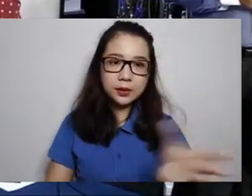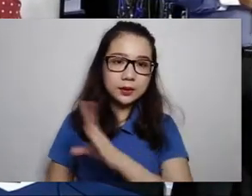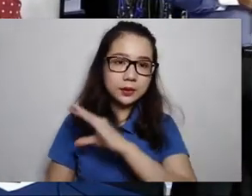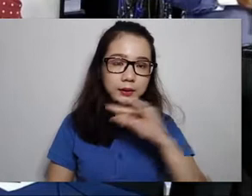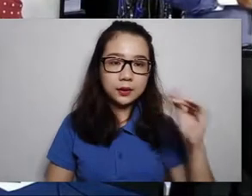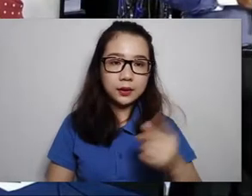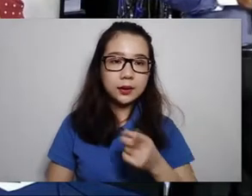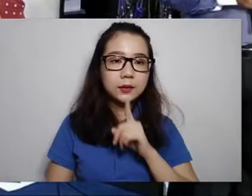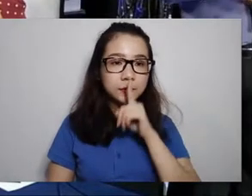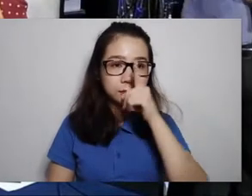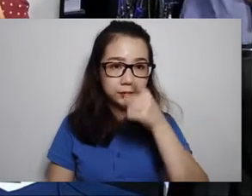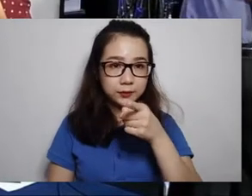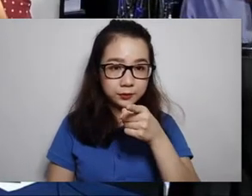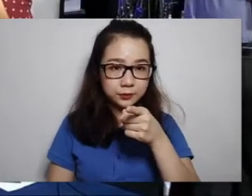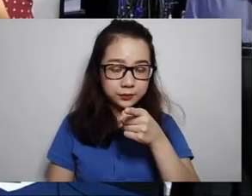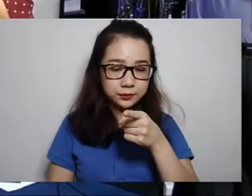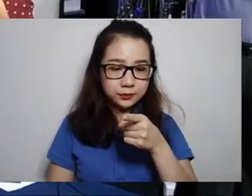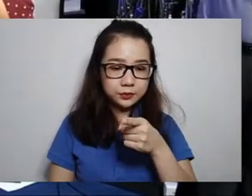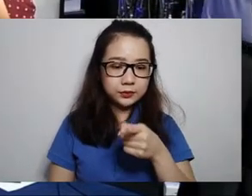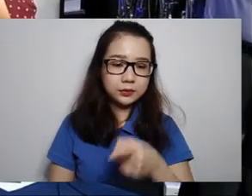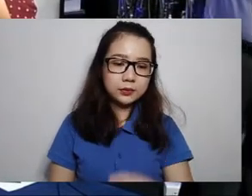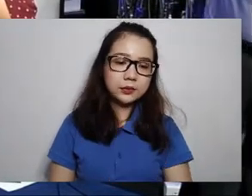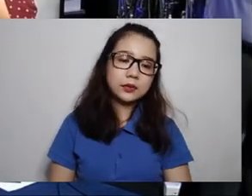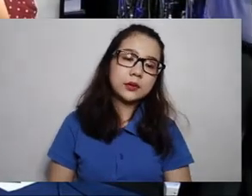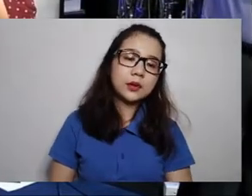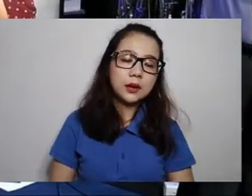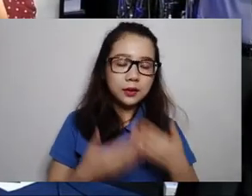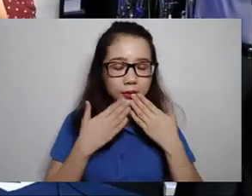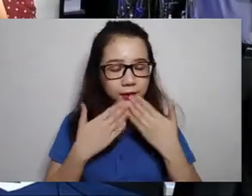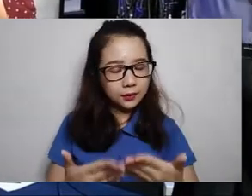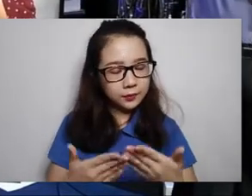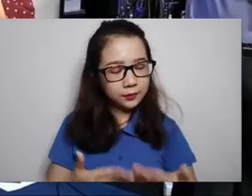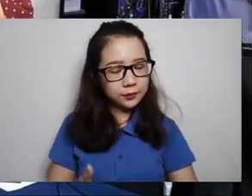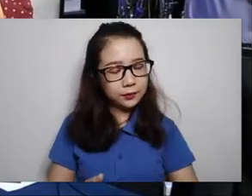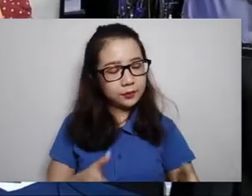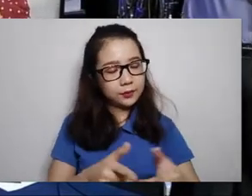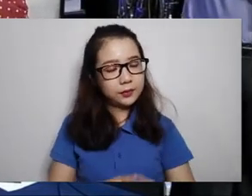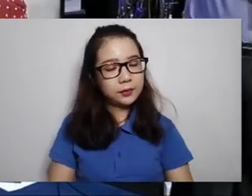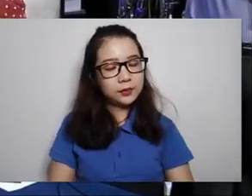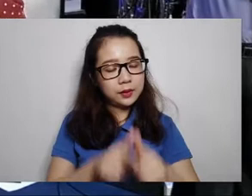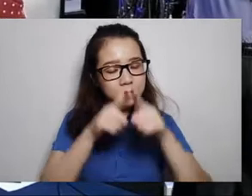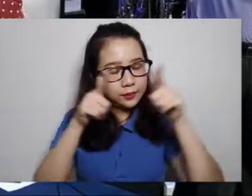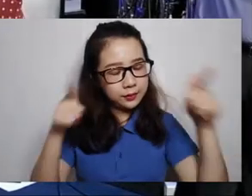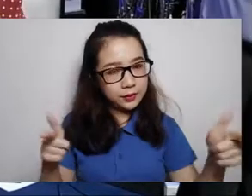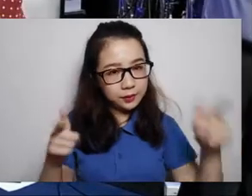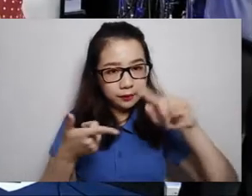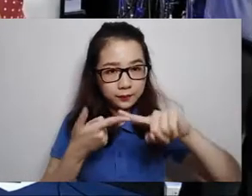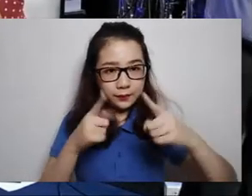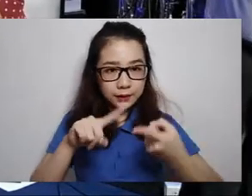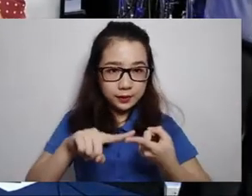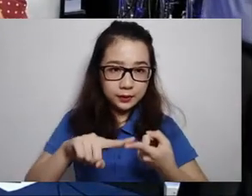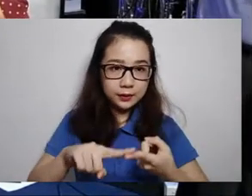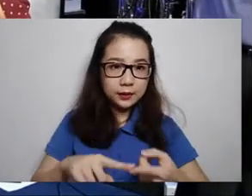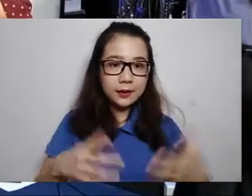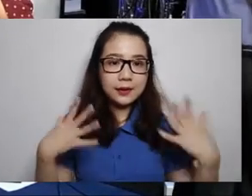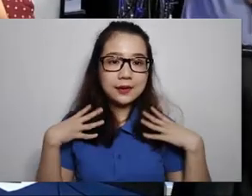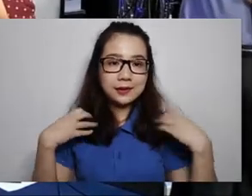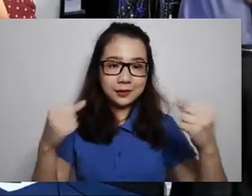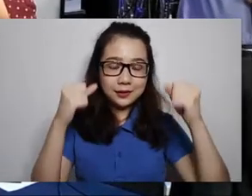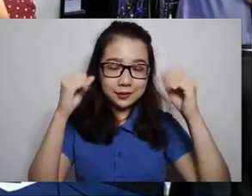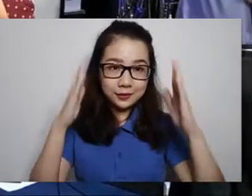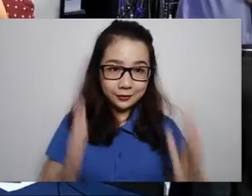Thank you, Lord God, for being a great friend to us, a great Father, a great healer.